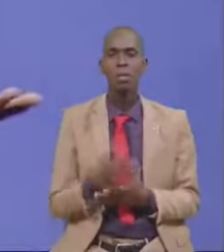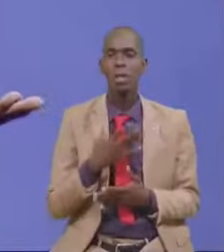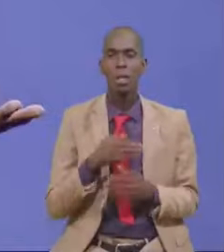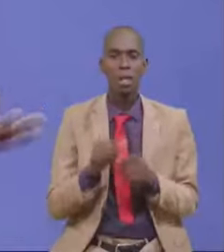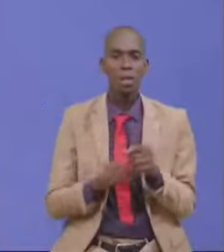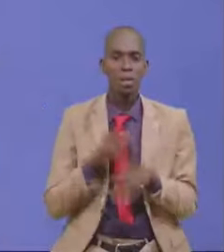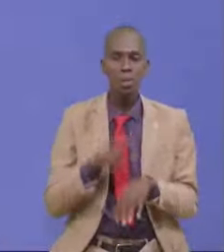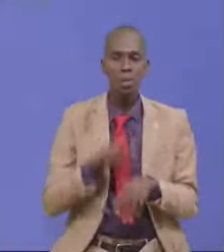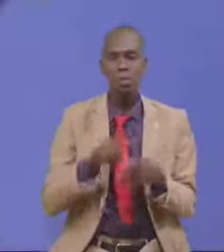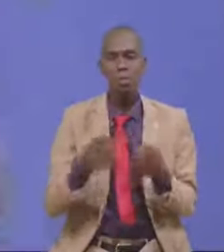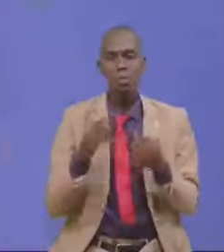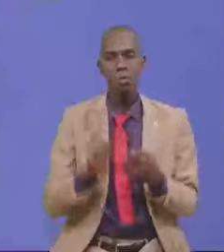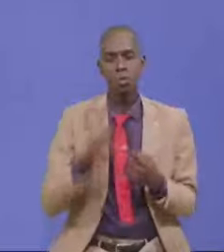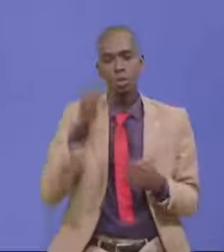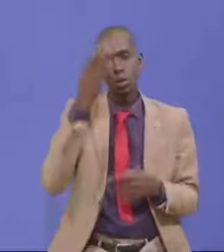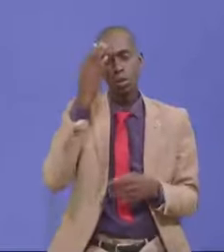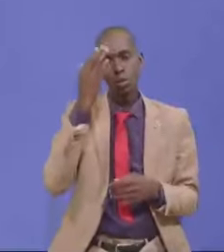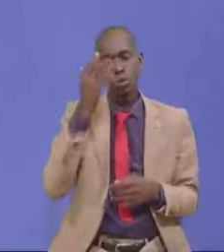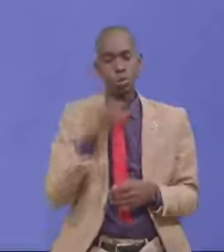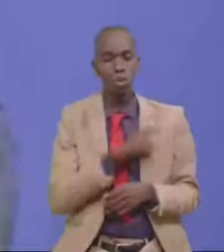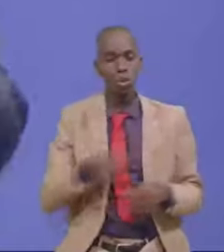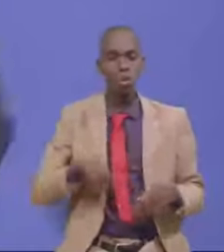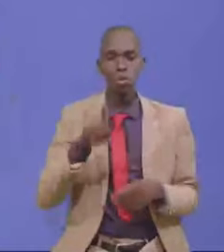Et chaque fois que vous venez au Seigneur, vous connaissez la vérité.